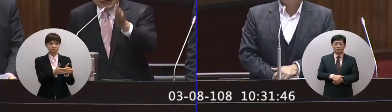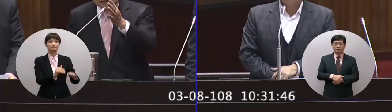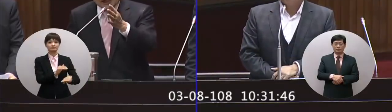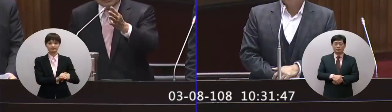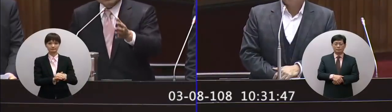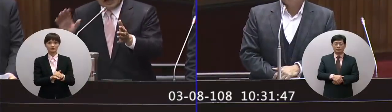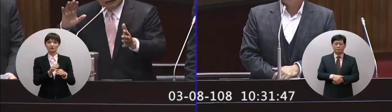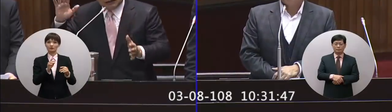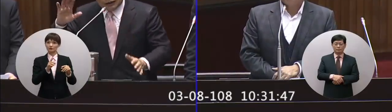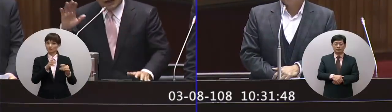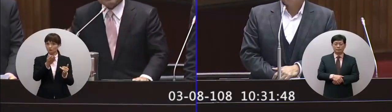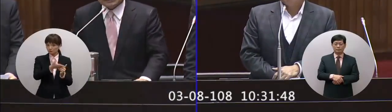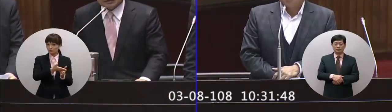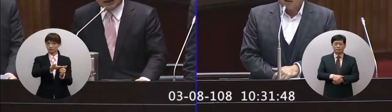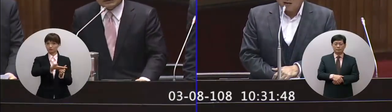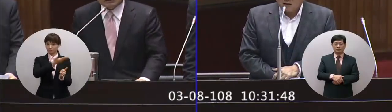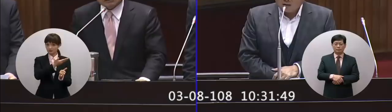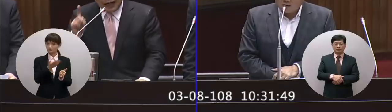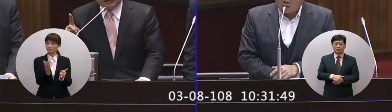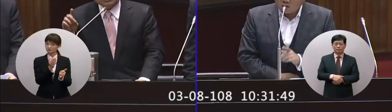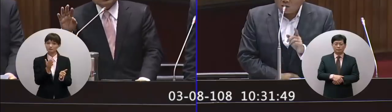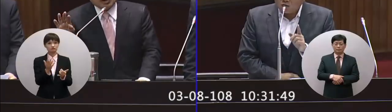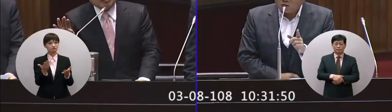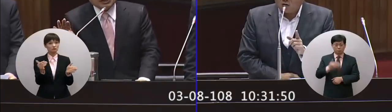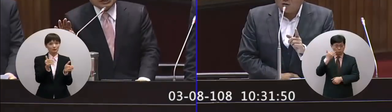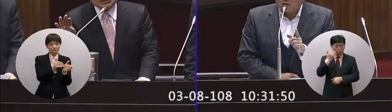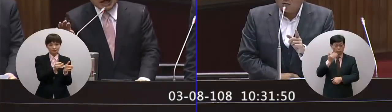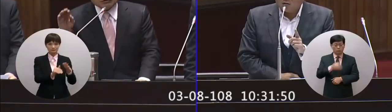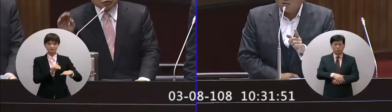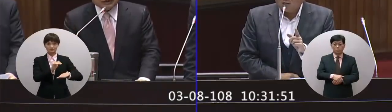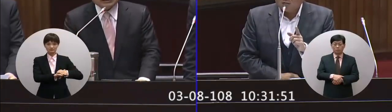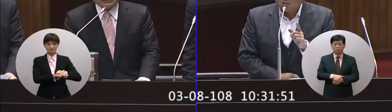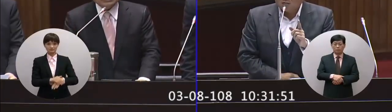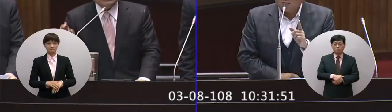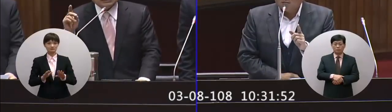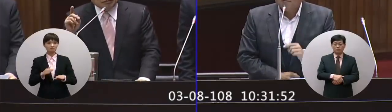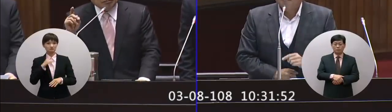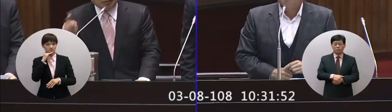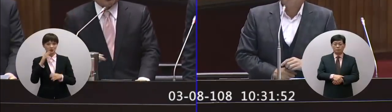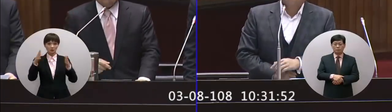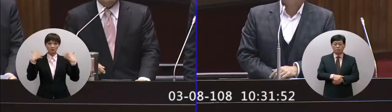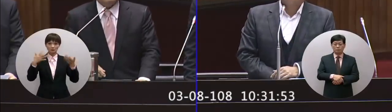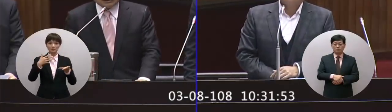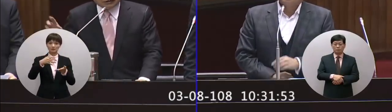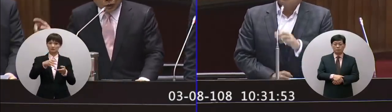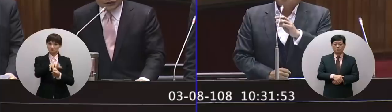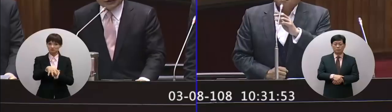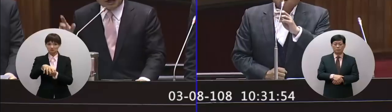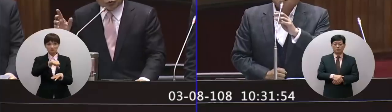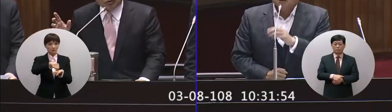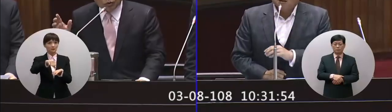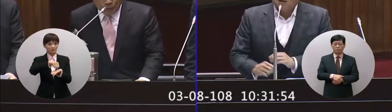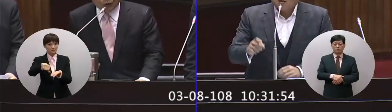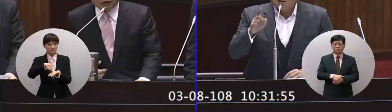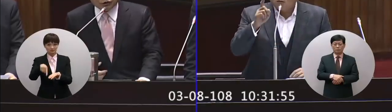部渐渐也要接近完成，但如果不能影响春耕跟播种。这个水